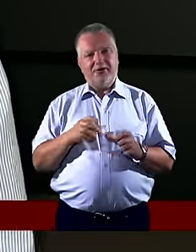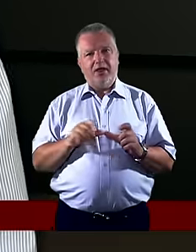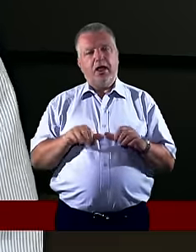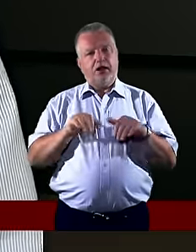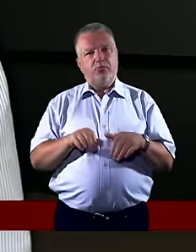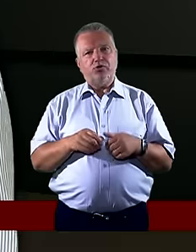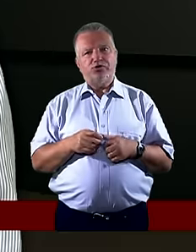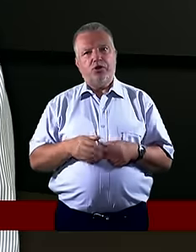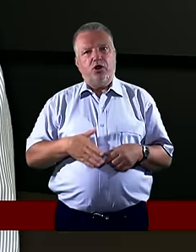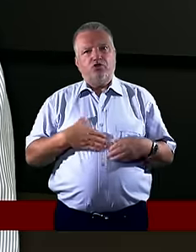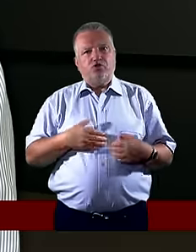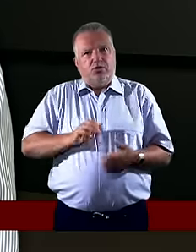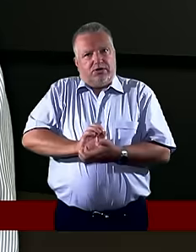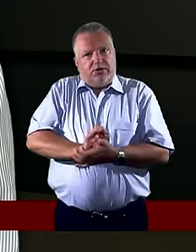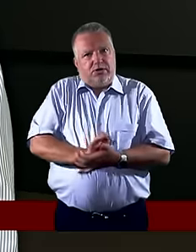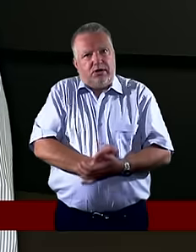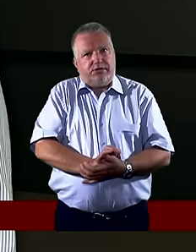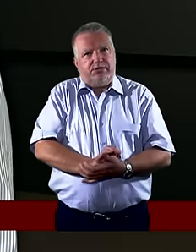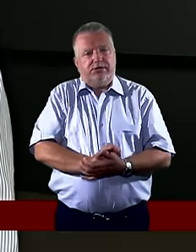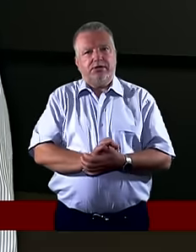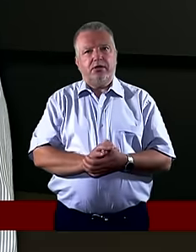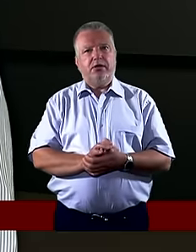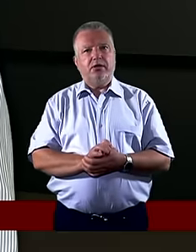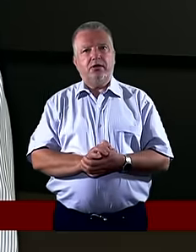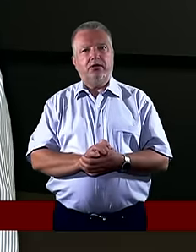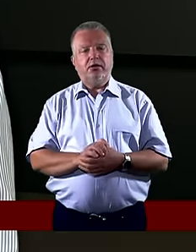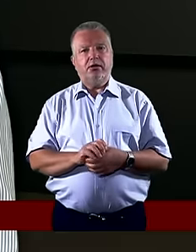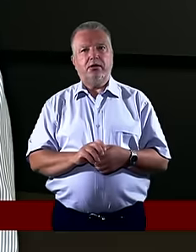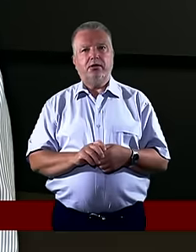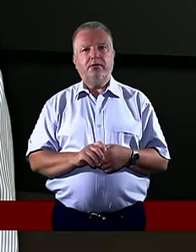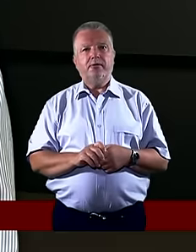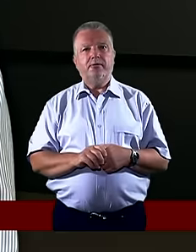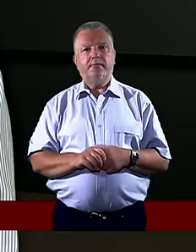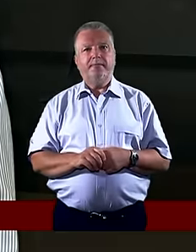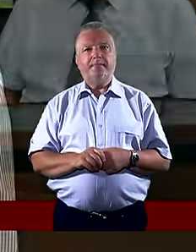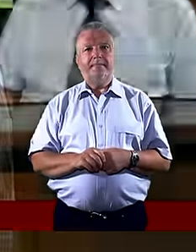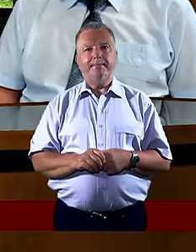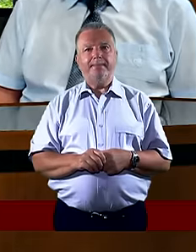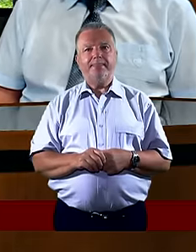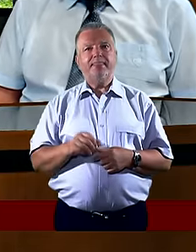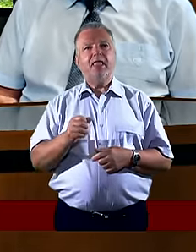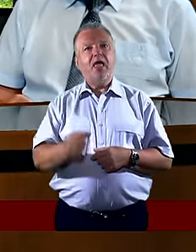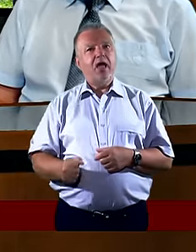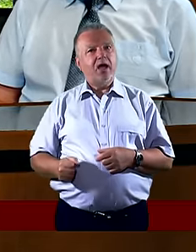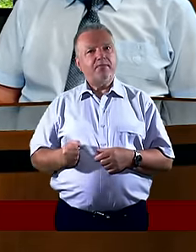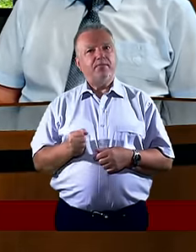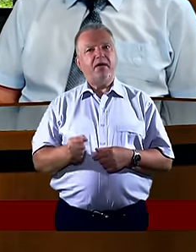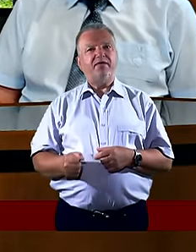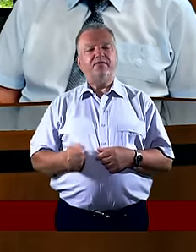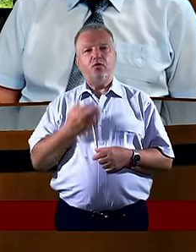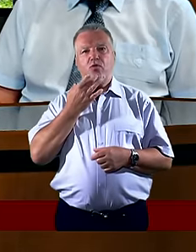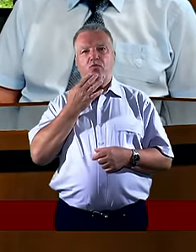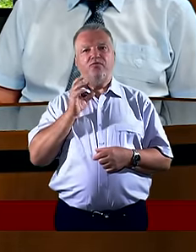pewien nacisk tego wszystkiego, co słyszał. To była historia życia człowieka. Ale apostoł